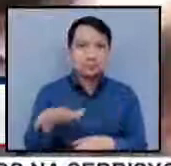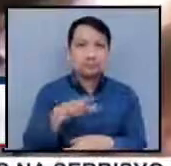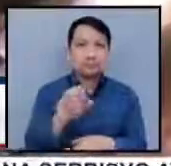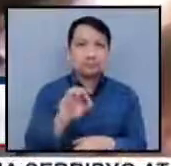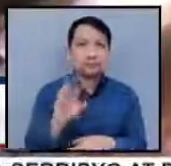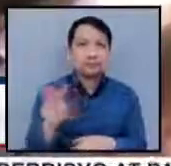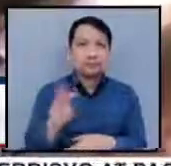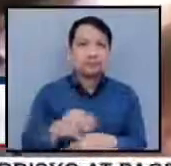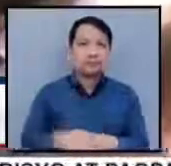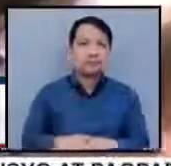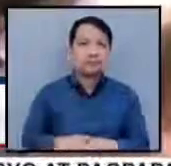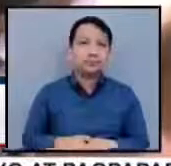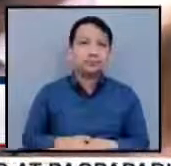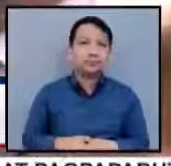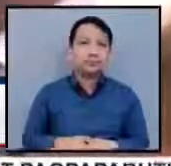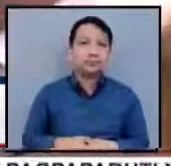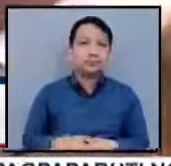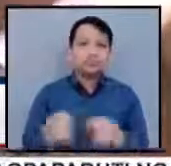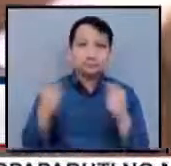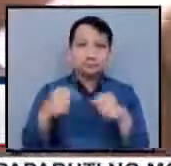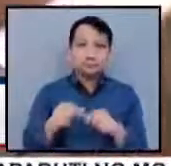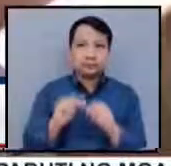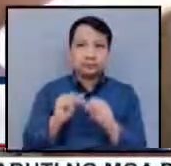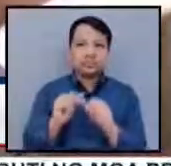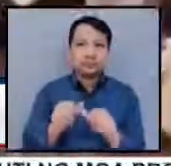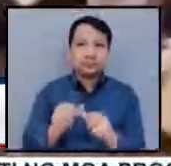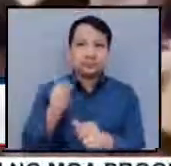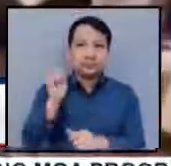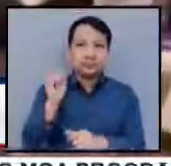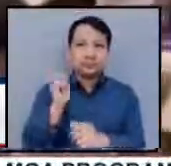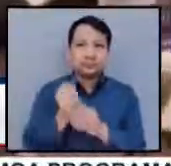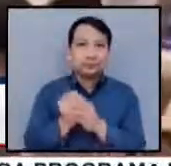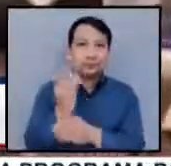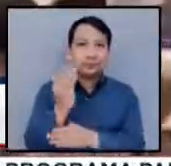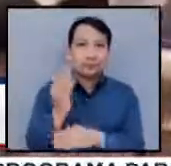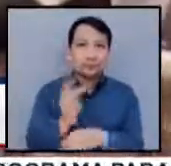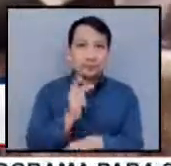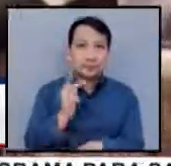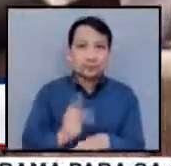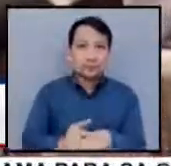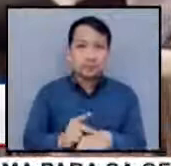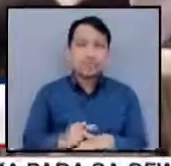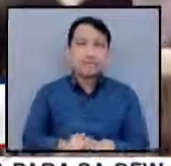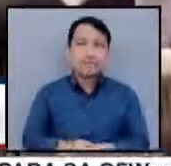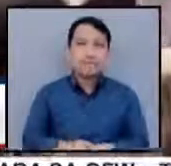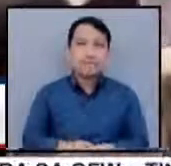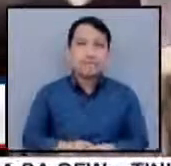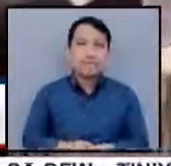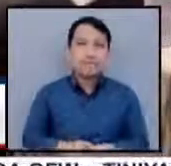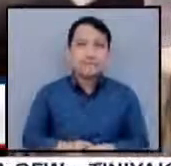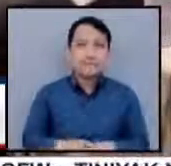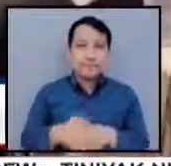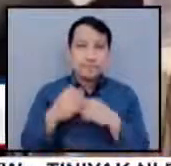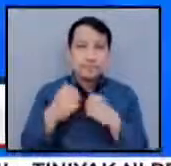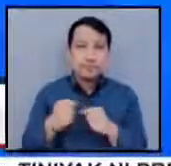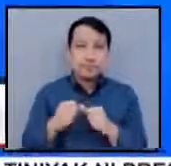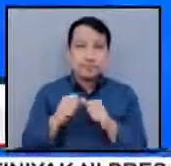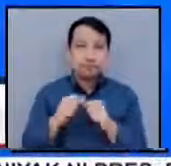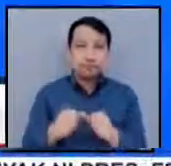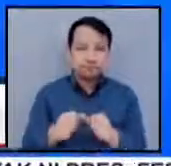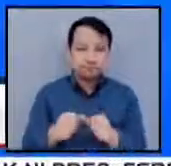At upang mapanatili ang fastest growing economy ng Pilipinas, pagsisikapan anya ng Administrasyong Marcos